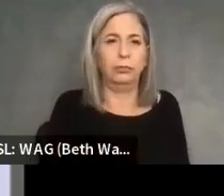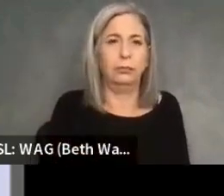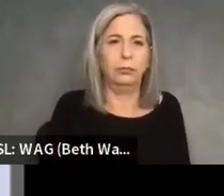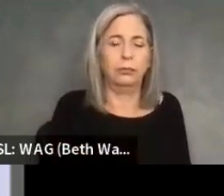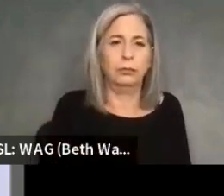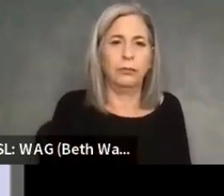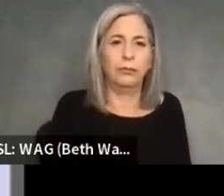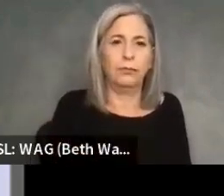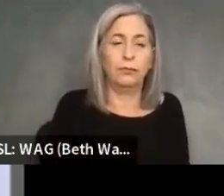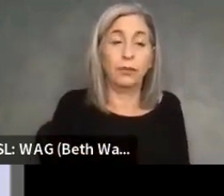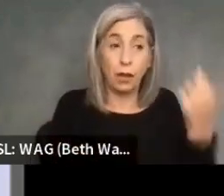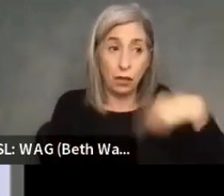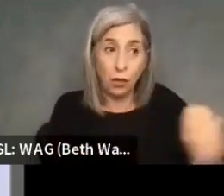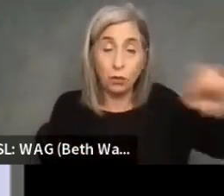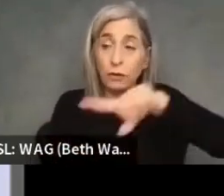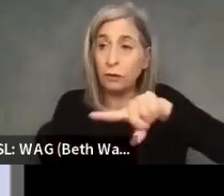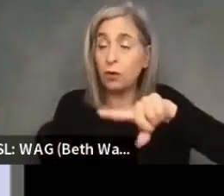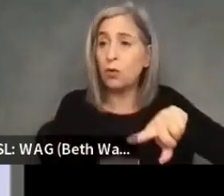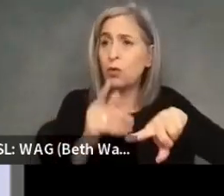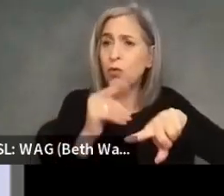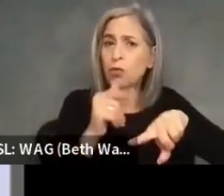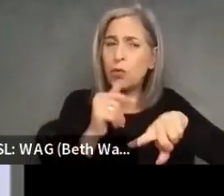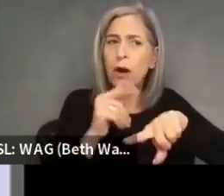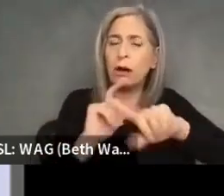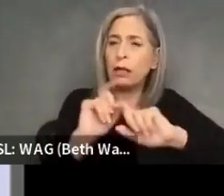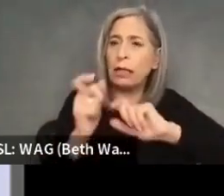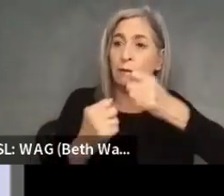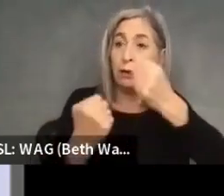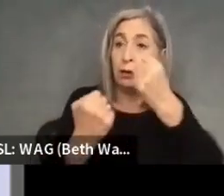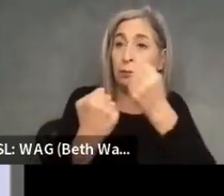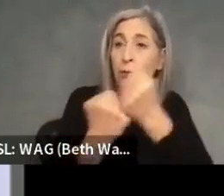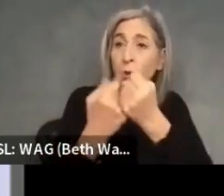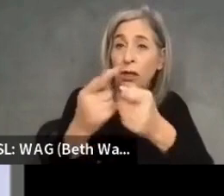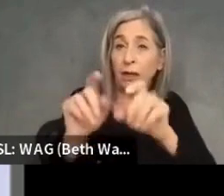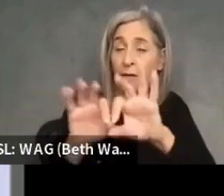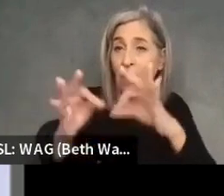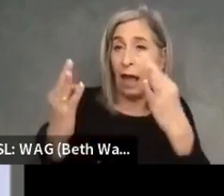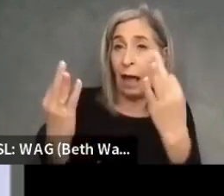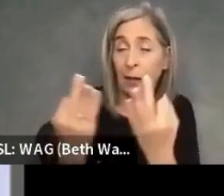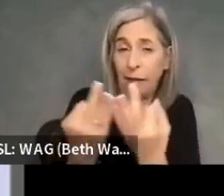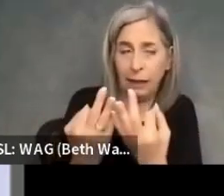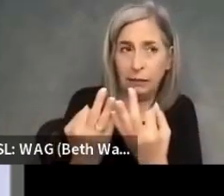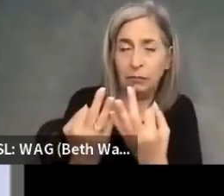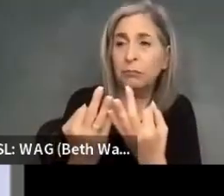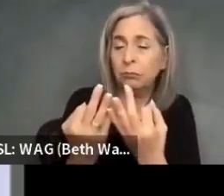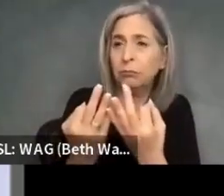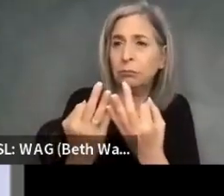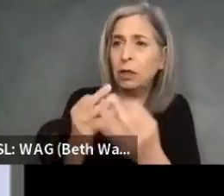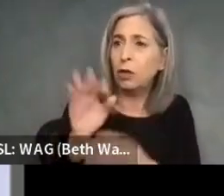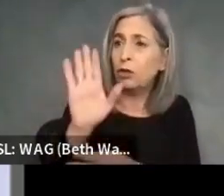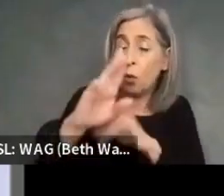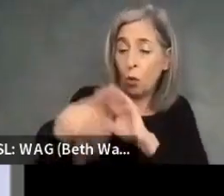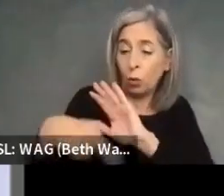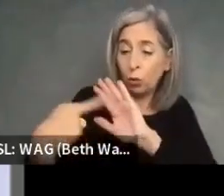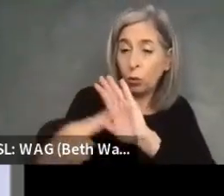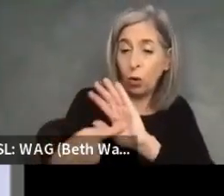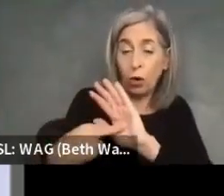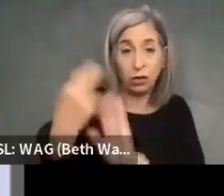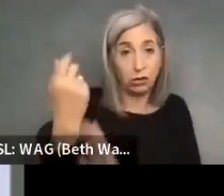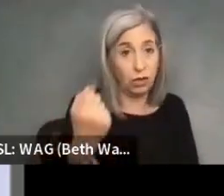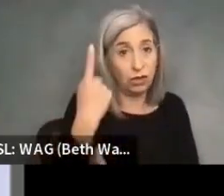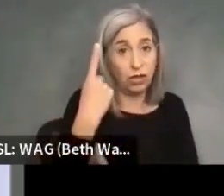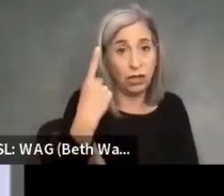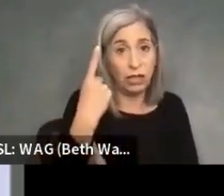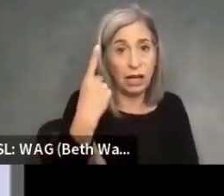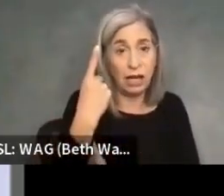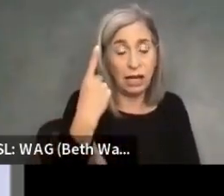如果有些只是简单的信息，那你可能不需要翻译。但是如果有一些比较重要信息的话，你还是需要语言